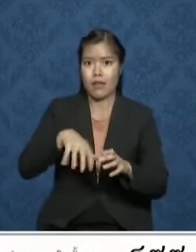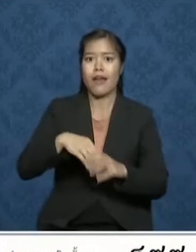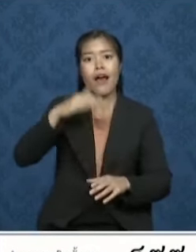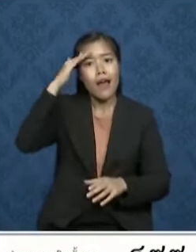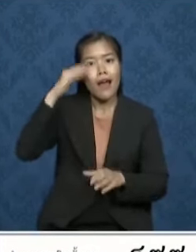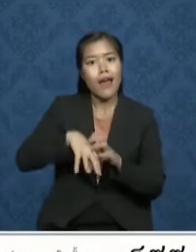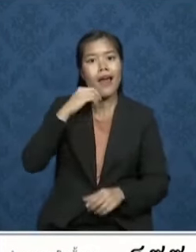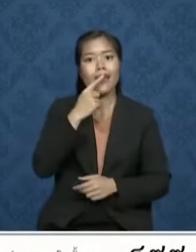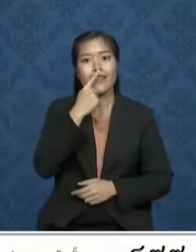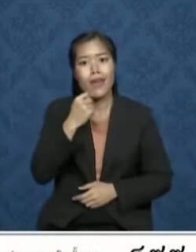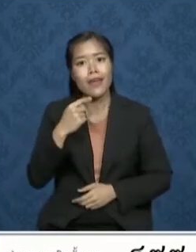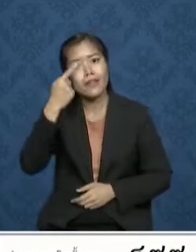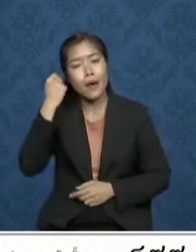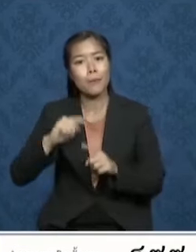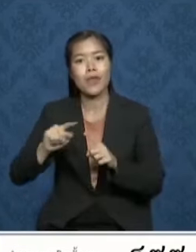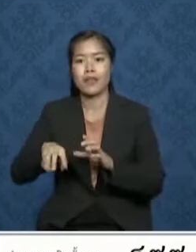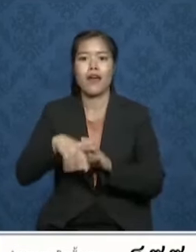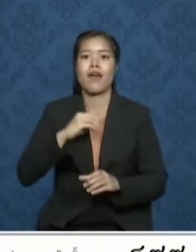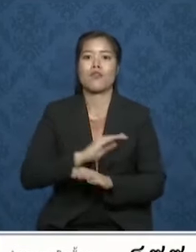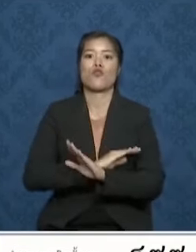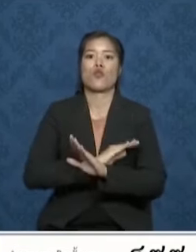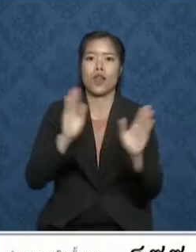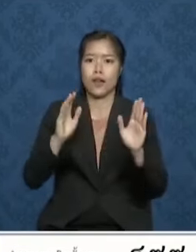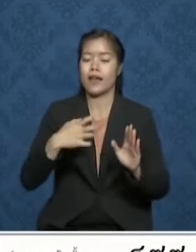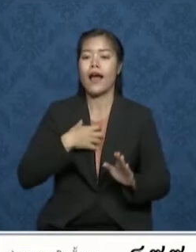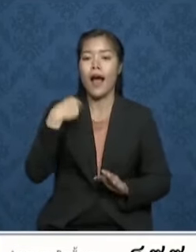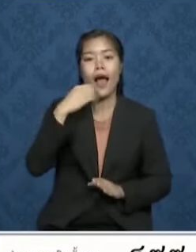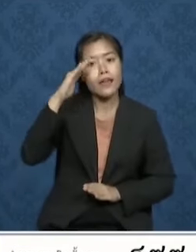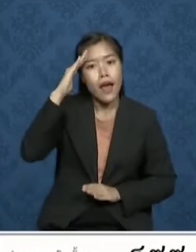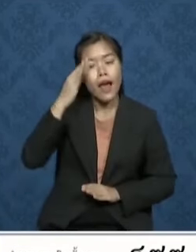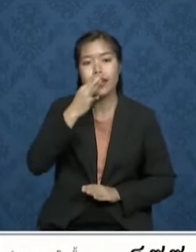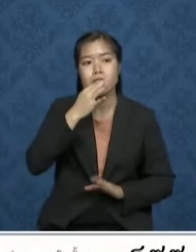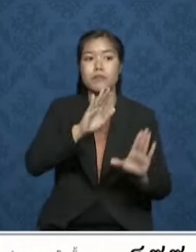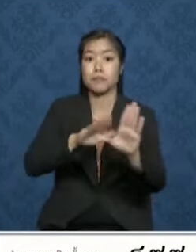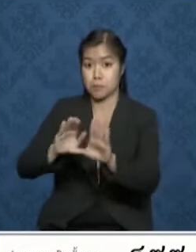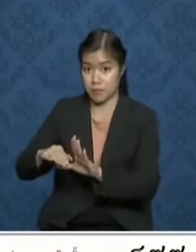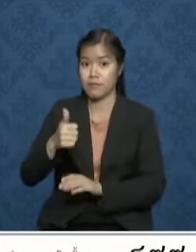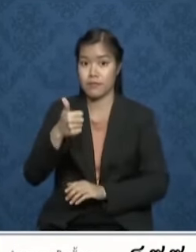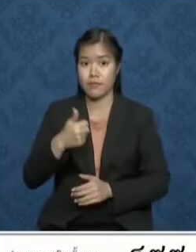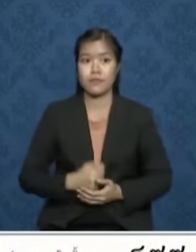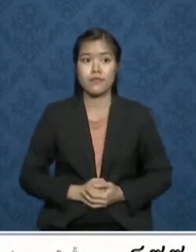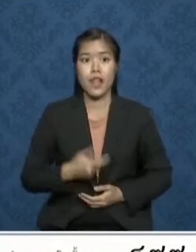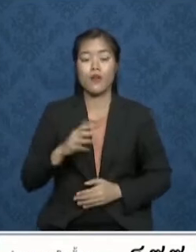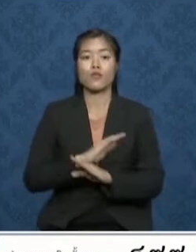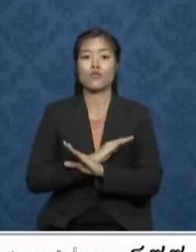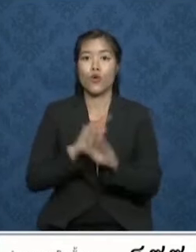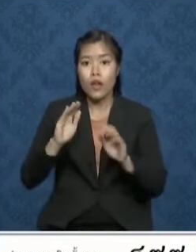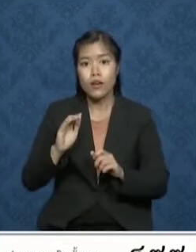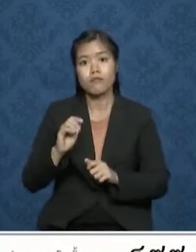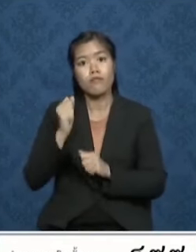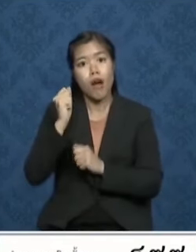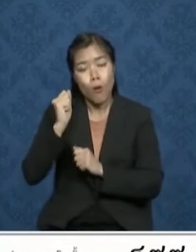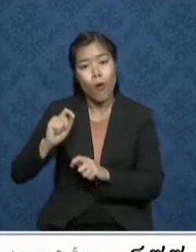เข้ารับราชการโดยสมัครใจแล้วก็เสนอกฎหมายป้องกันต่อต้านรัฐประหารถัดมานะครับนายก